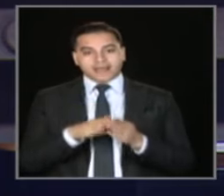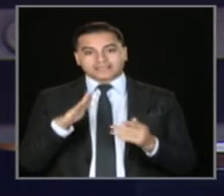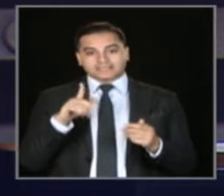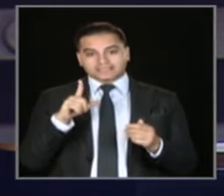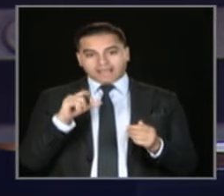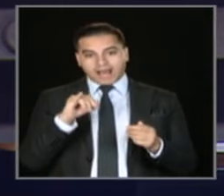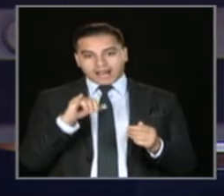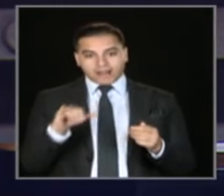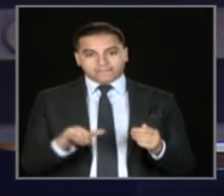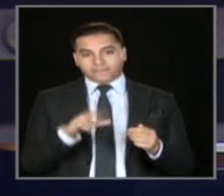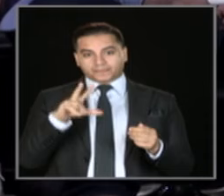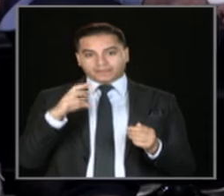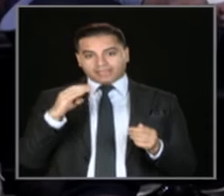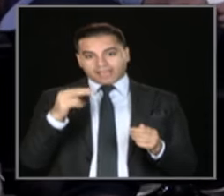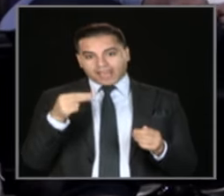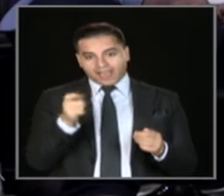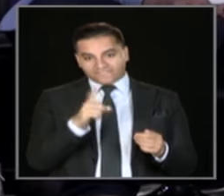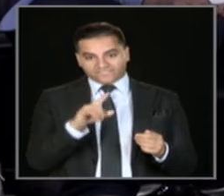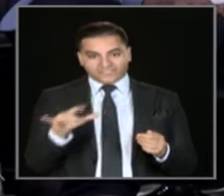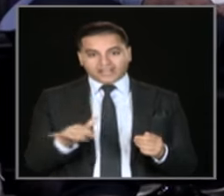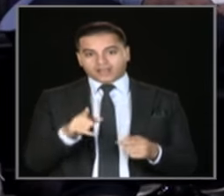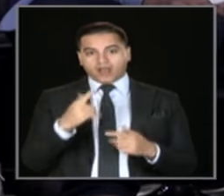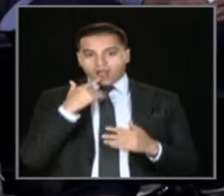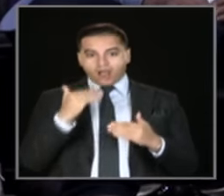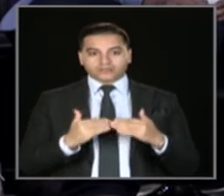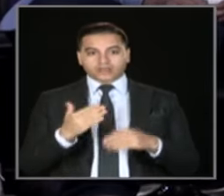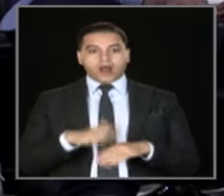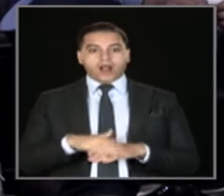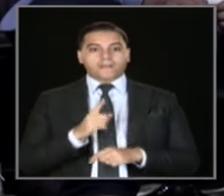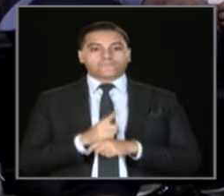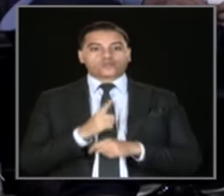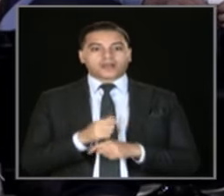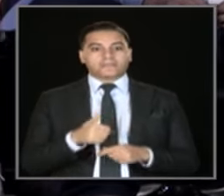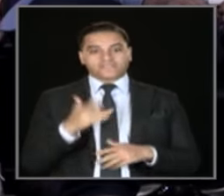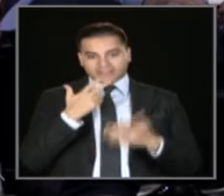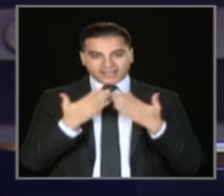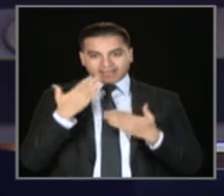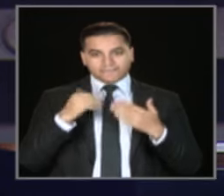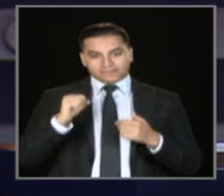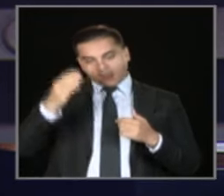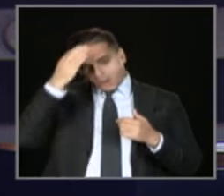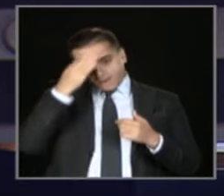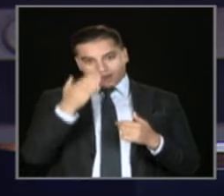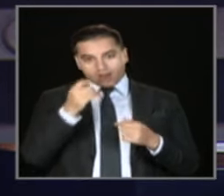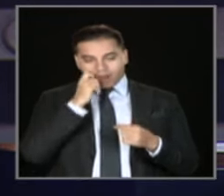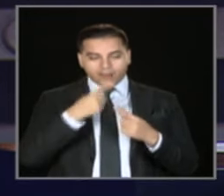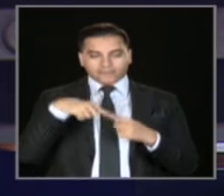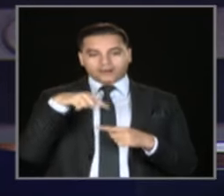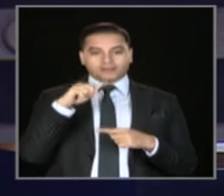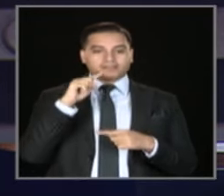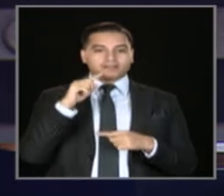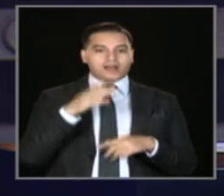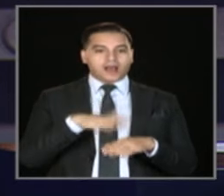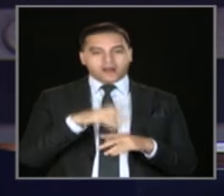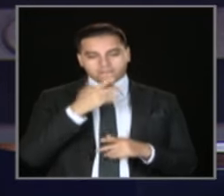سلمة الجعفري اصغر مدرب عام في تاريخ العباقرة. طبعا والدها الاستاذ محمود الجعفري